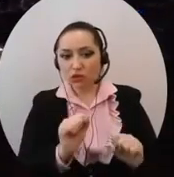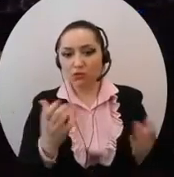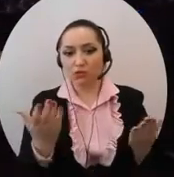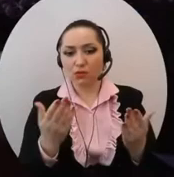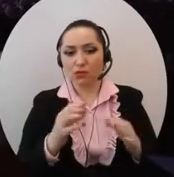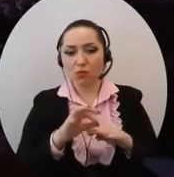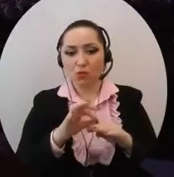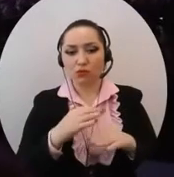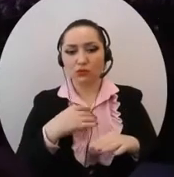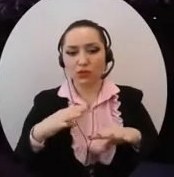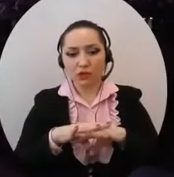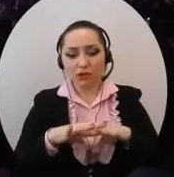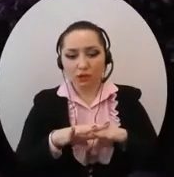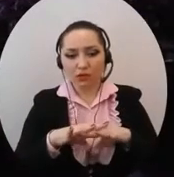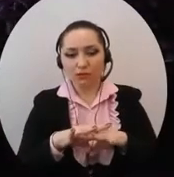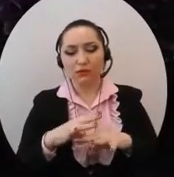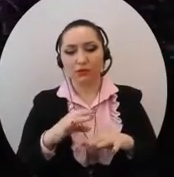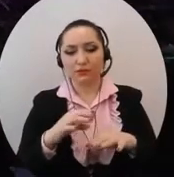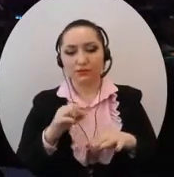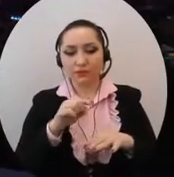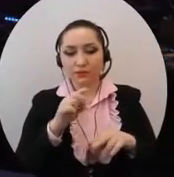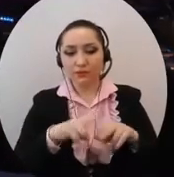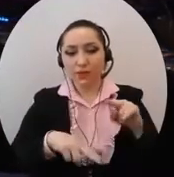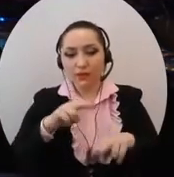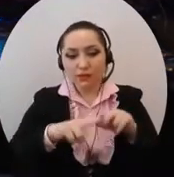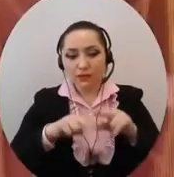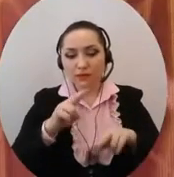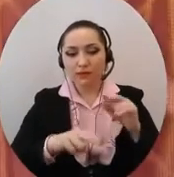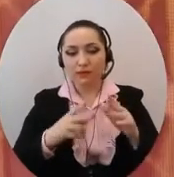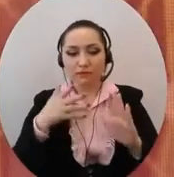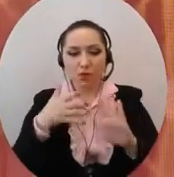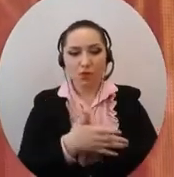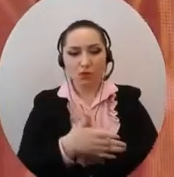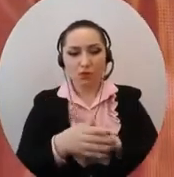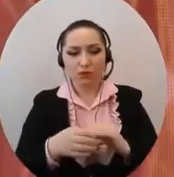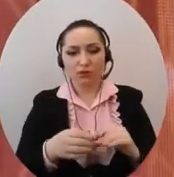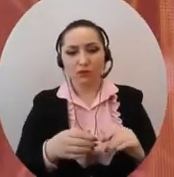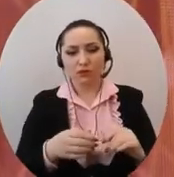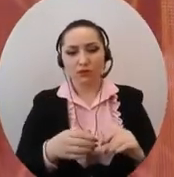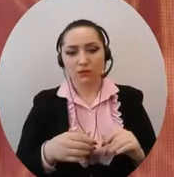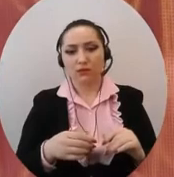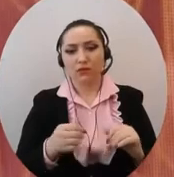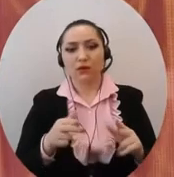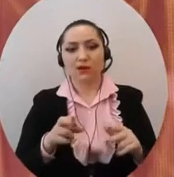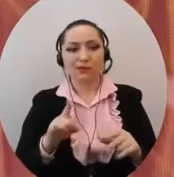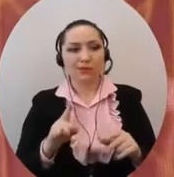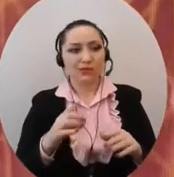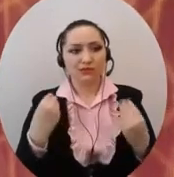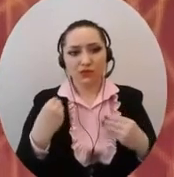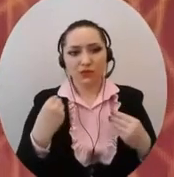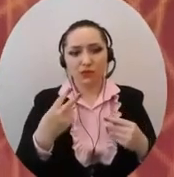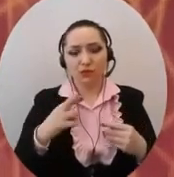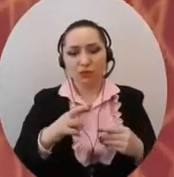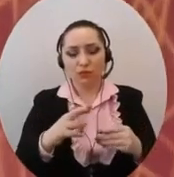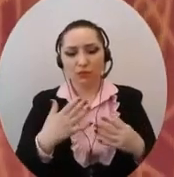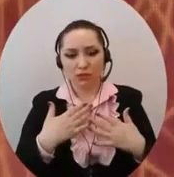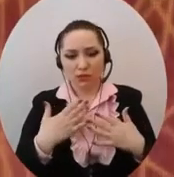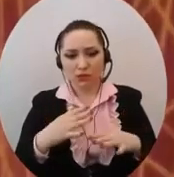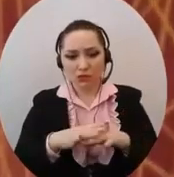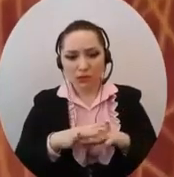клетки, они строительные, входят в строительное как бы вещество для мембран наших клеток. Они